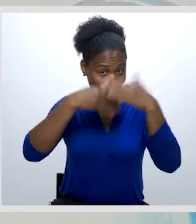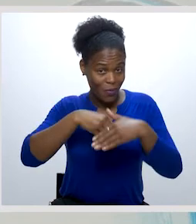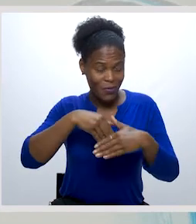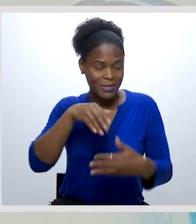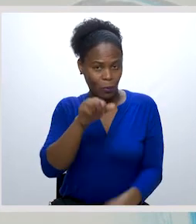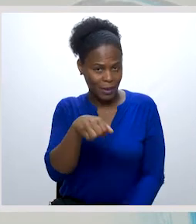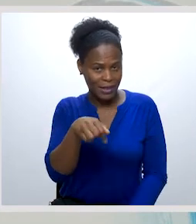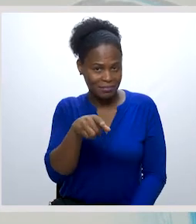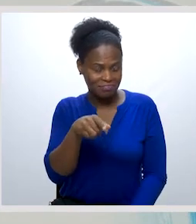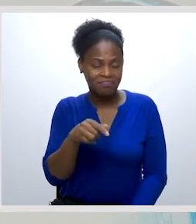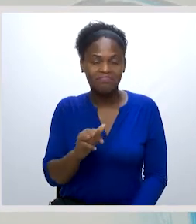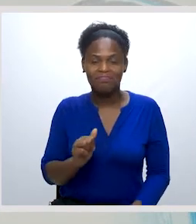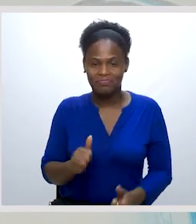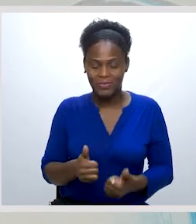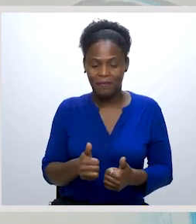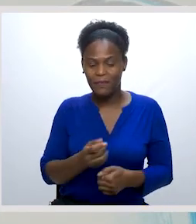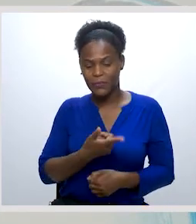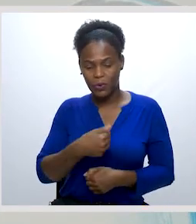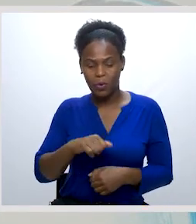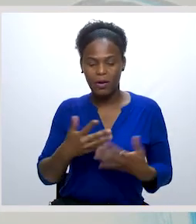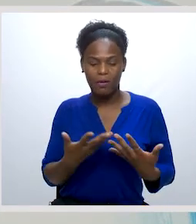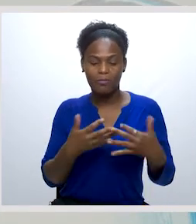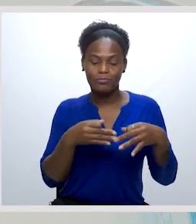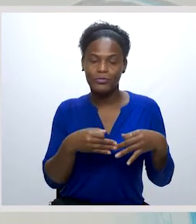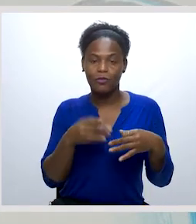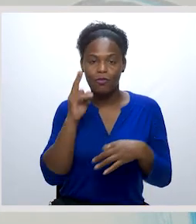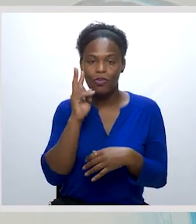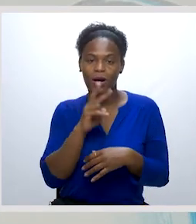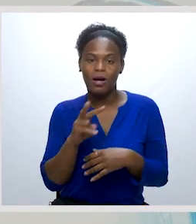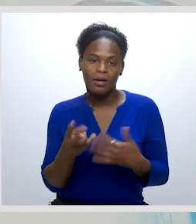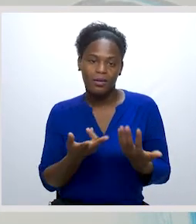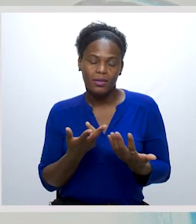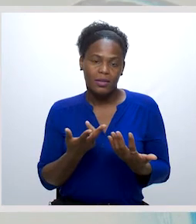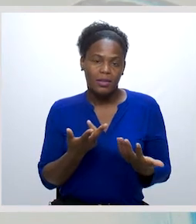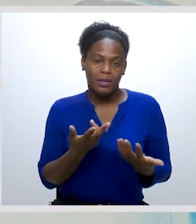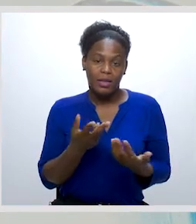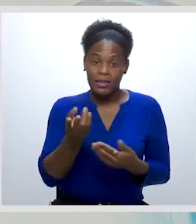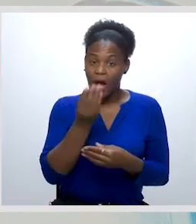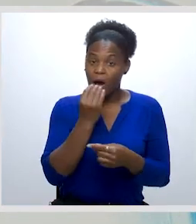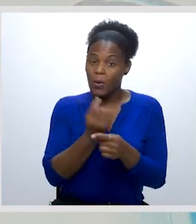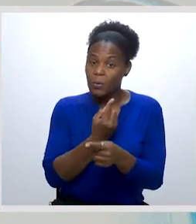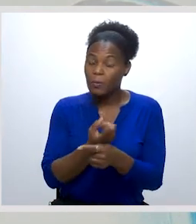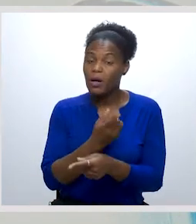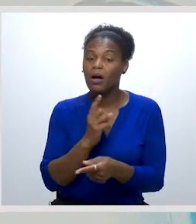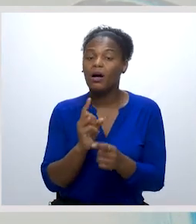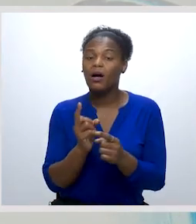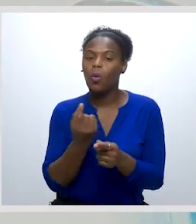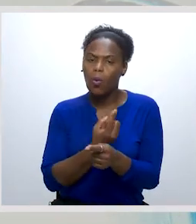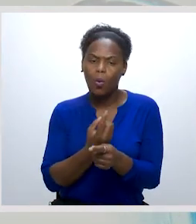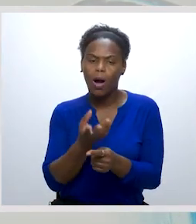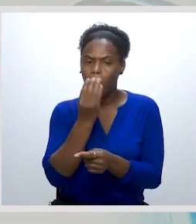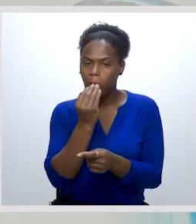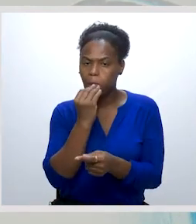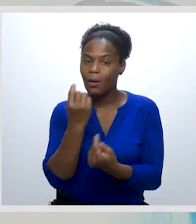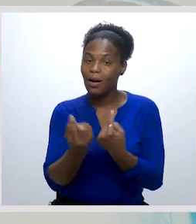Oui? Voilà, acabamos de ver les aliments qu'on mange